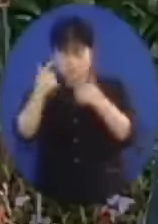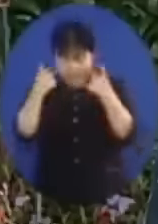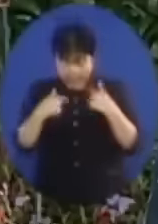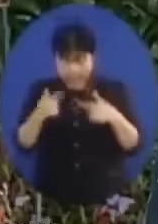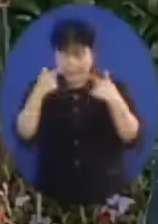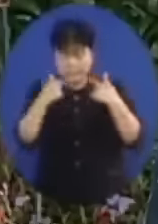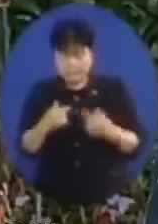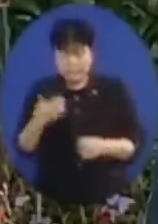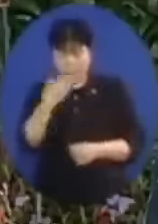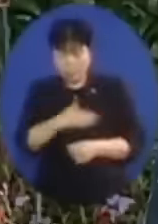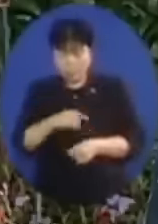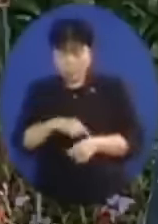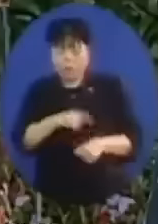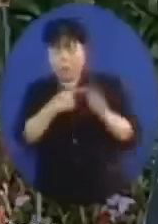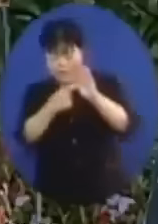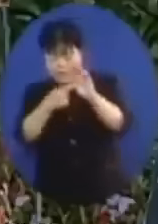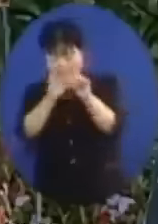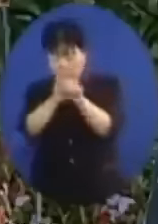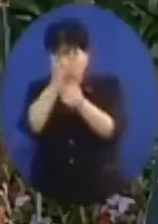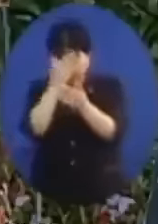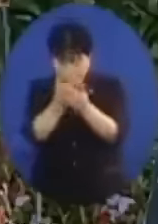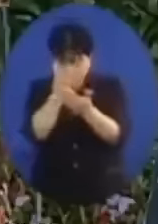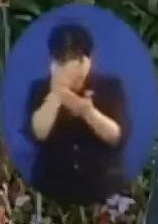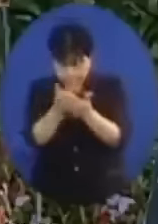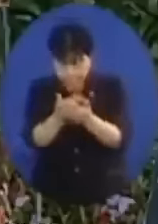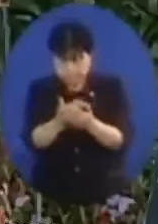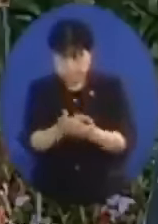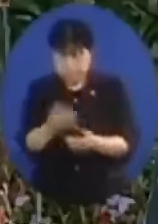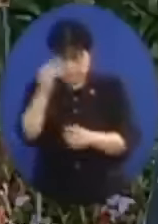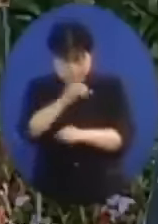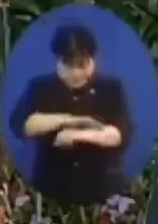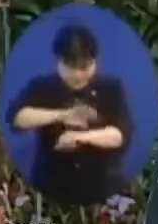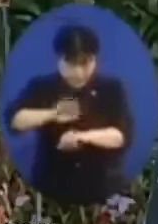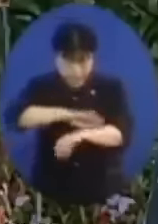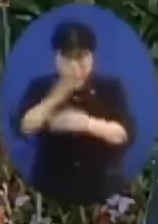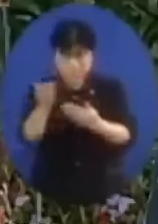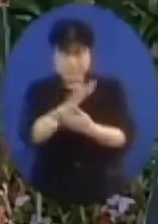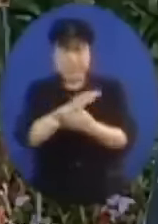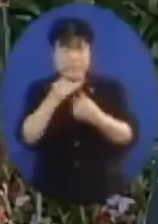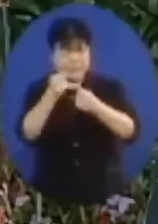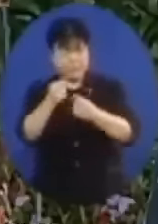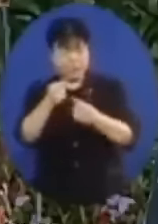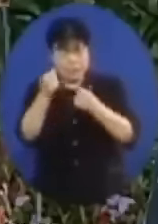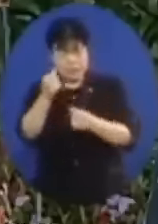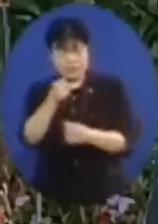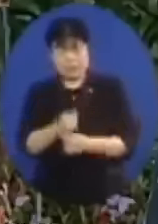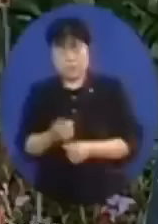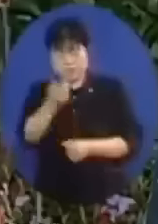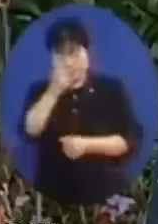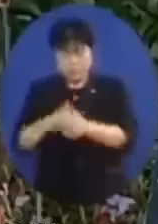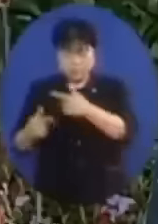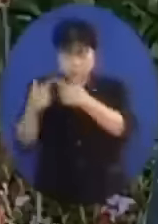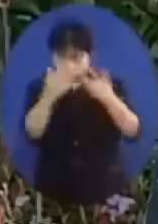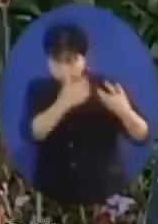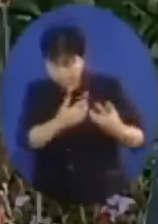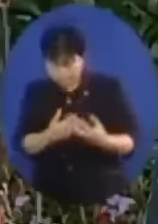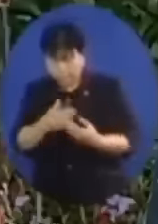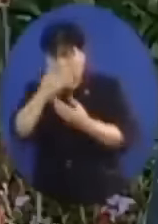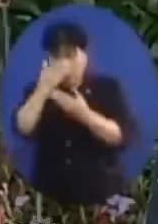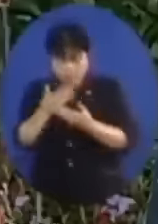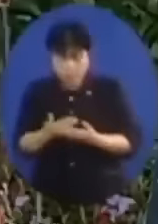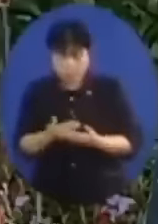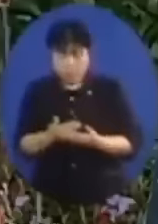항상 우리 몸에 나타내게 하여 주시옵소서. 영혼이 잘됨같이 범사에 잘됨에 강건하고 생명을 얻되 넘치게